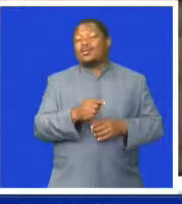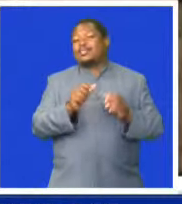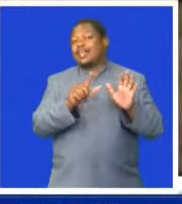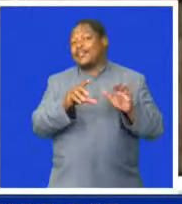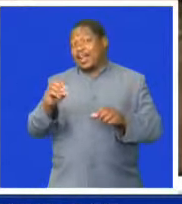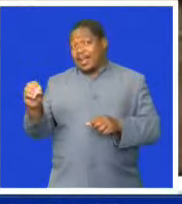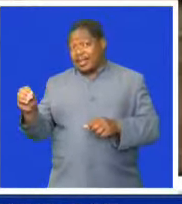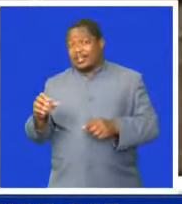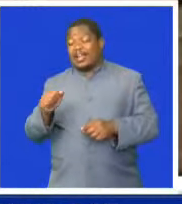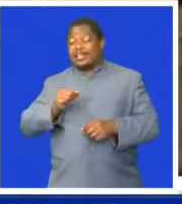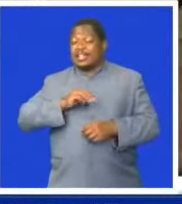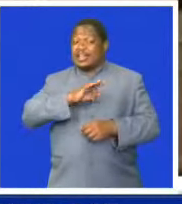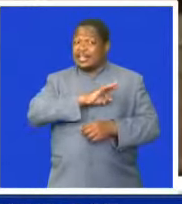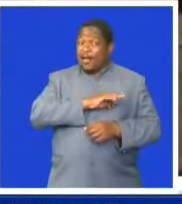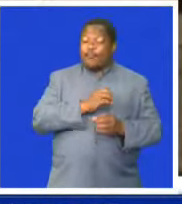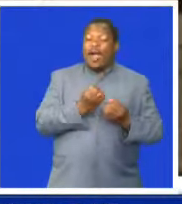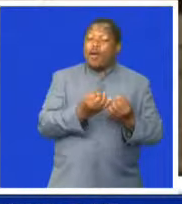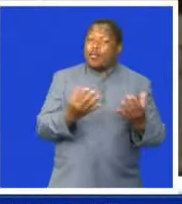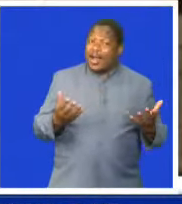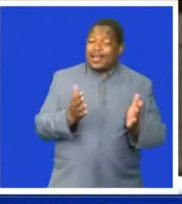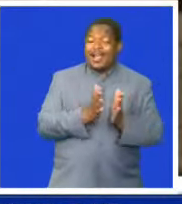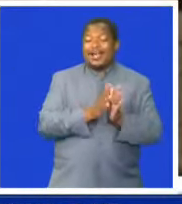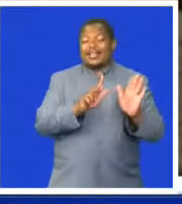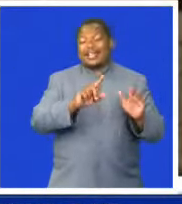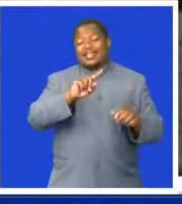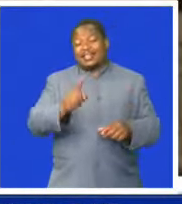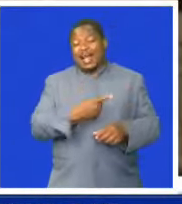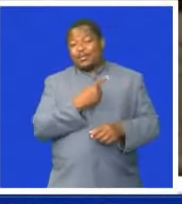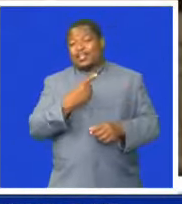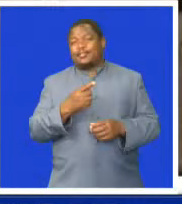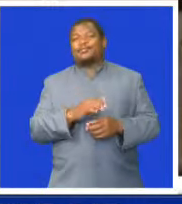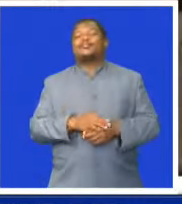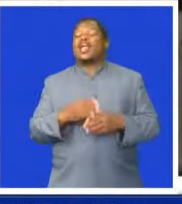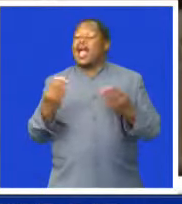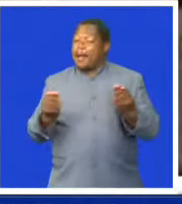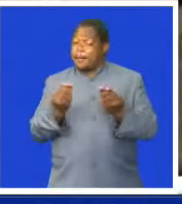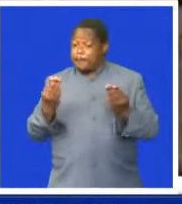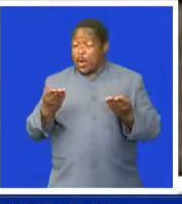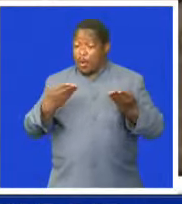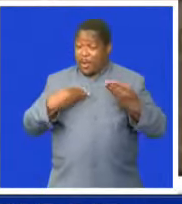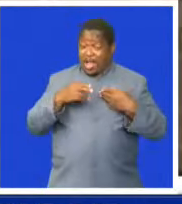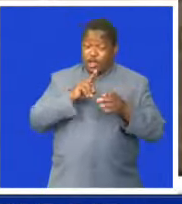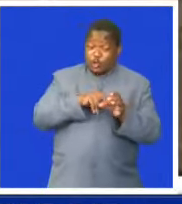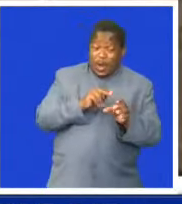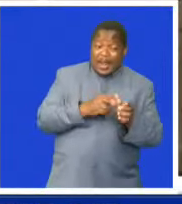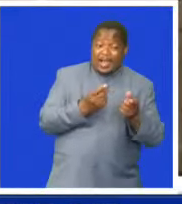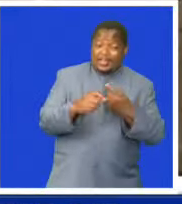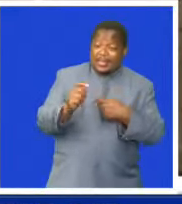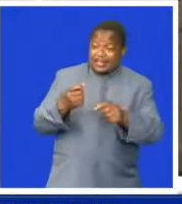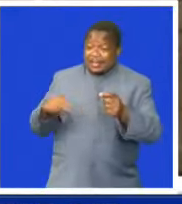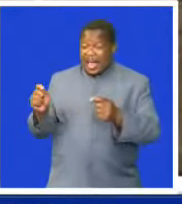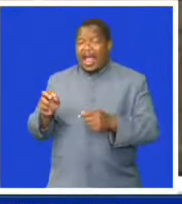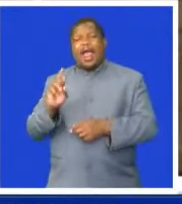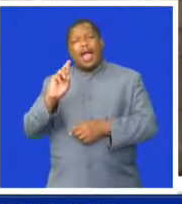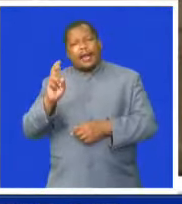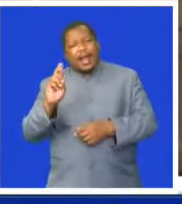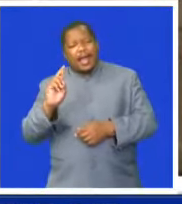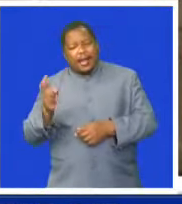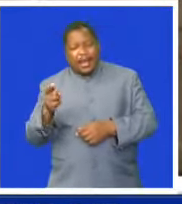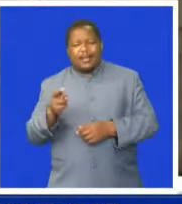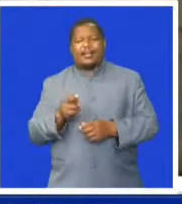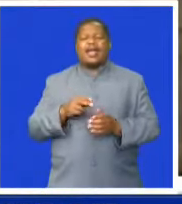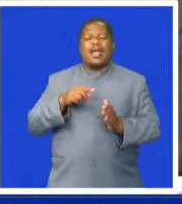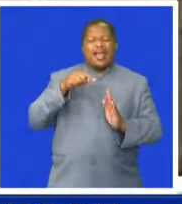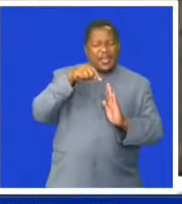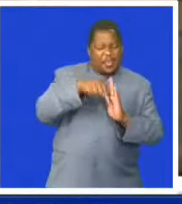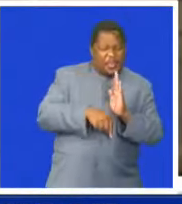yabo isetulu because of the space they are renting. So for lo 7 months umuntu solo akaholi ugqoshe